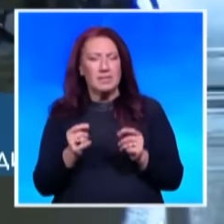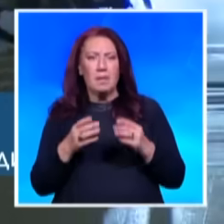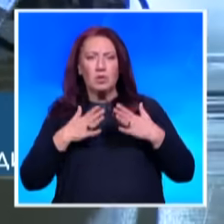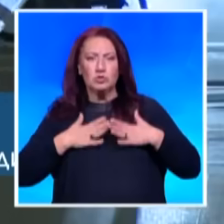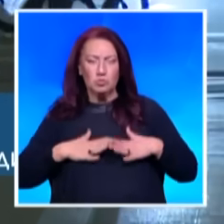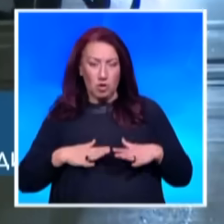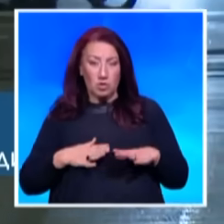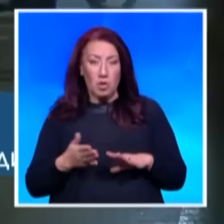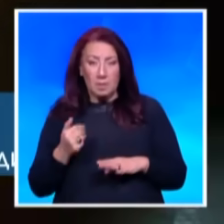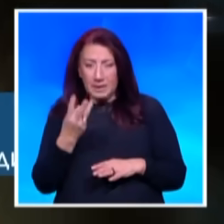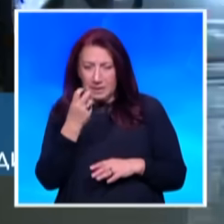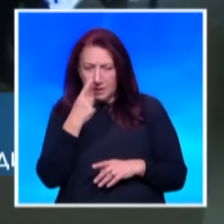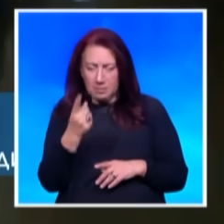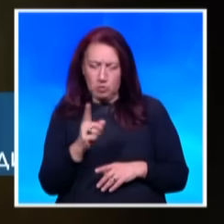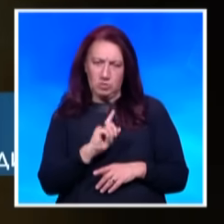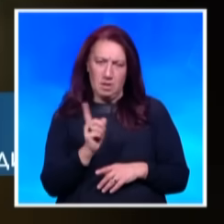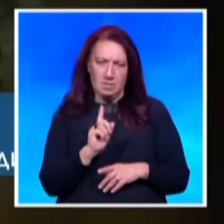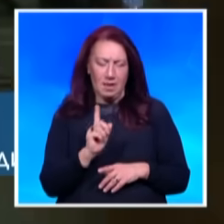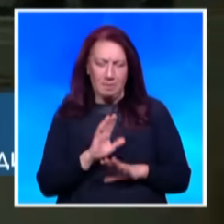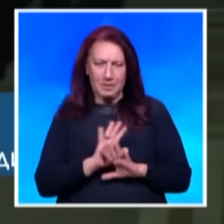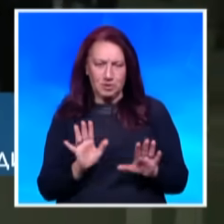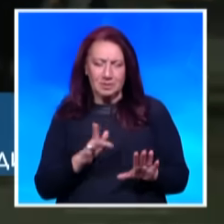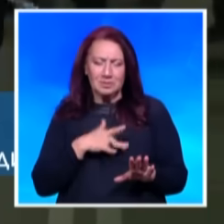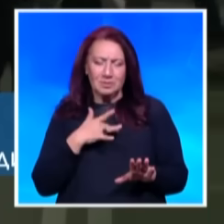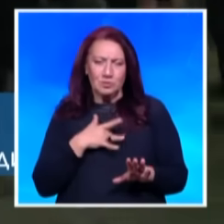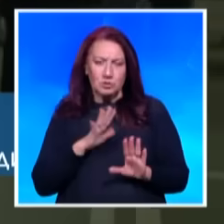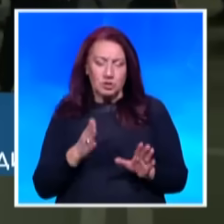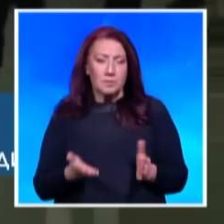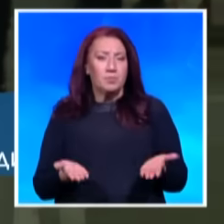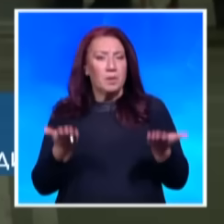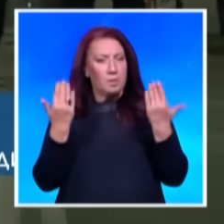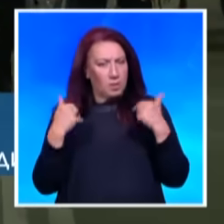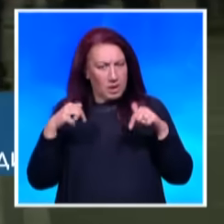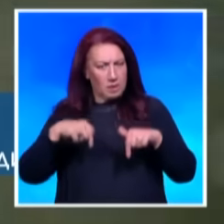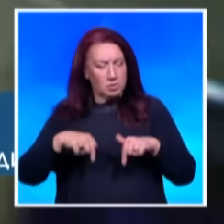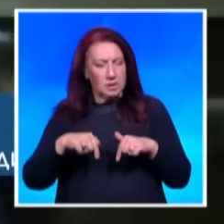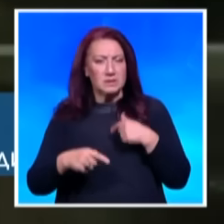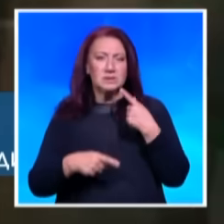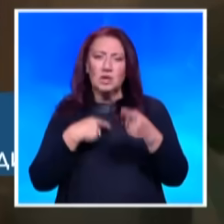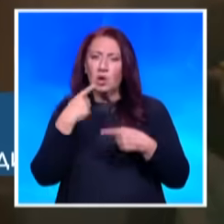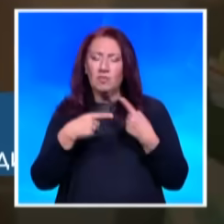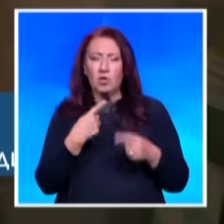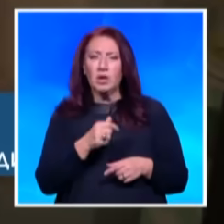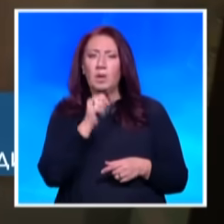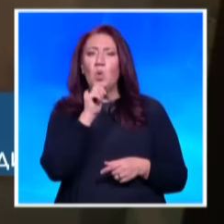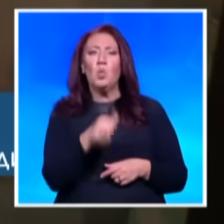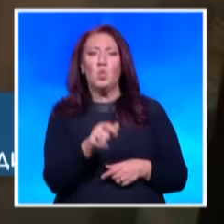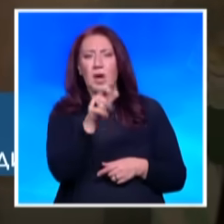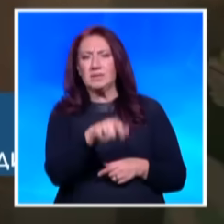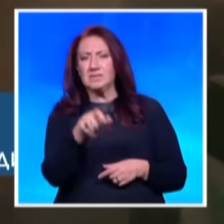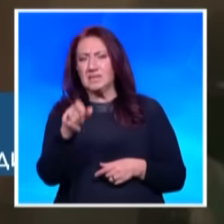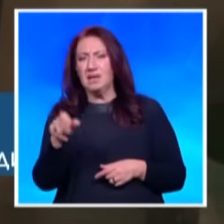преди около 30 на минути. А иначе по-рано през деня успяхме да разговаряме и с унгарски